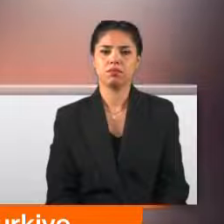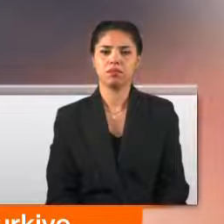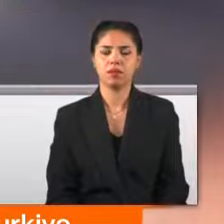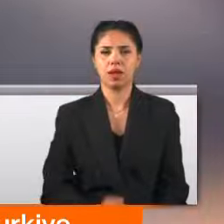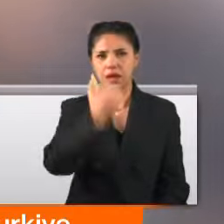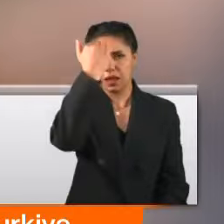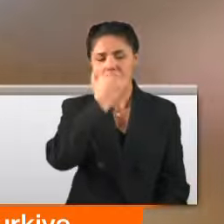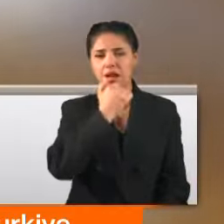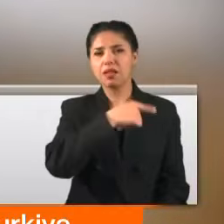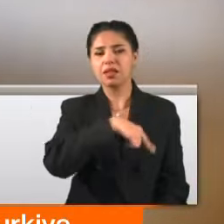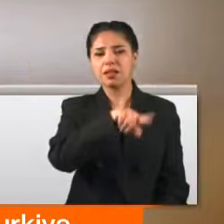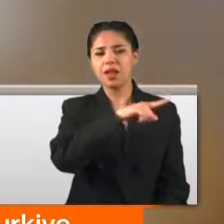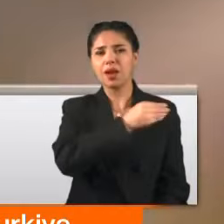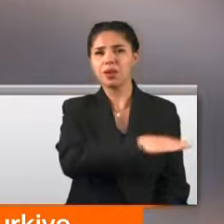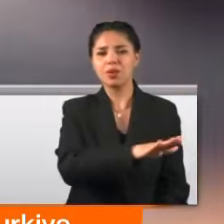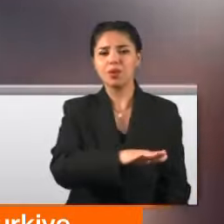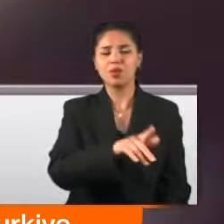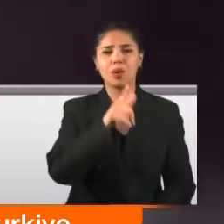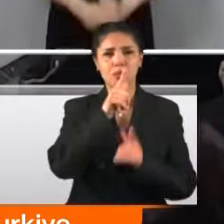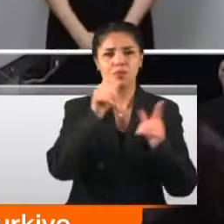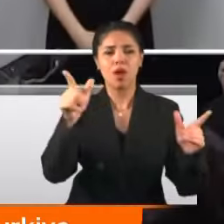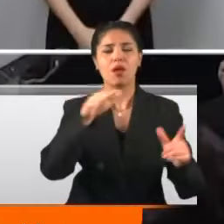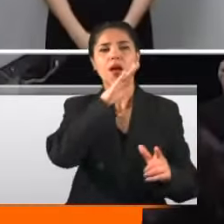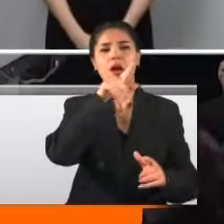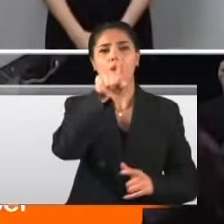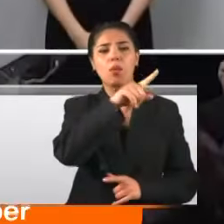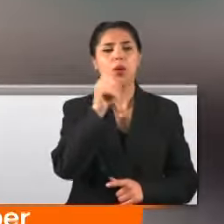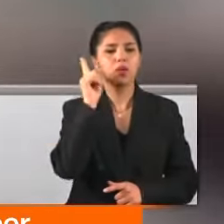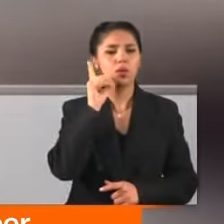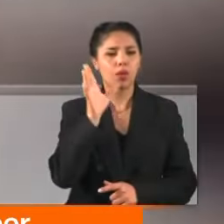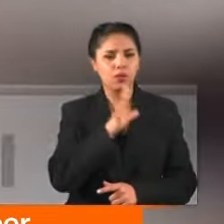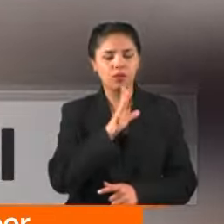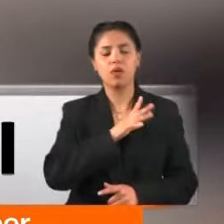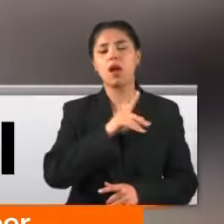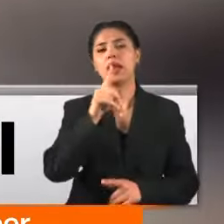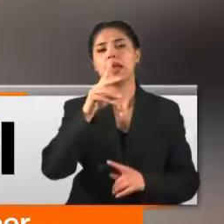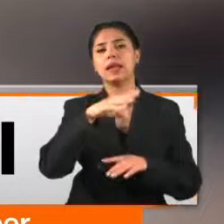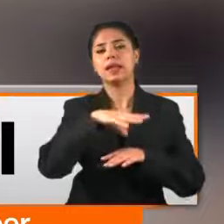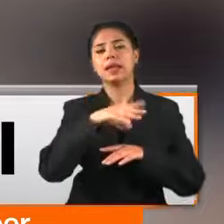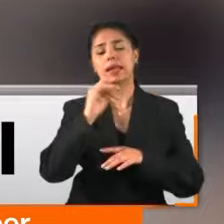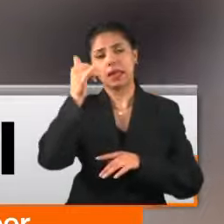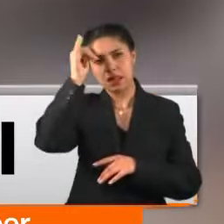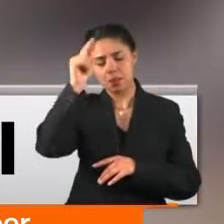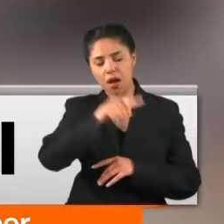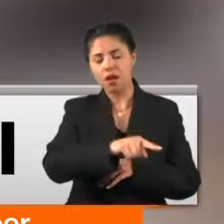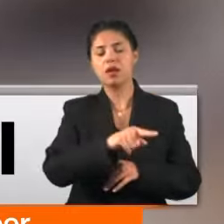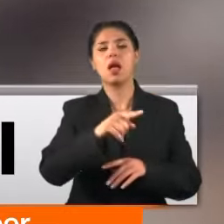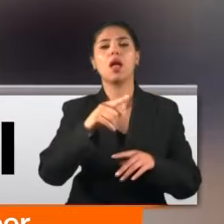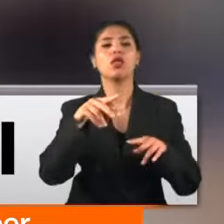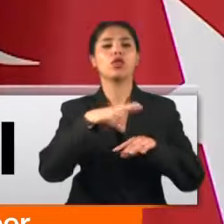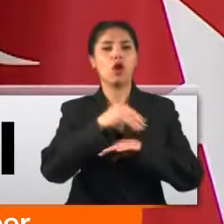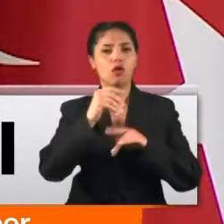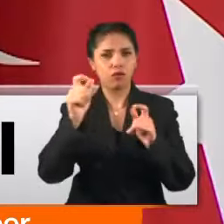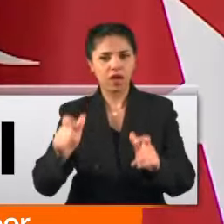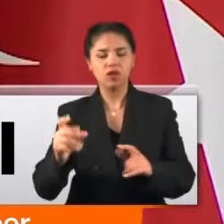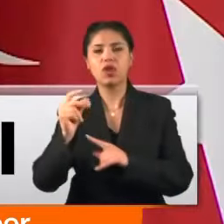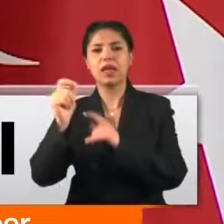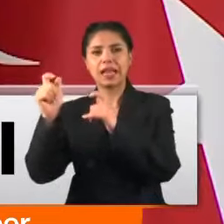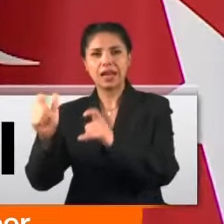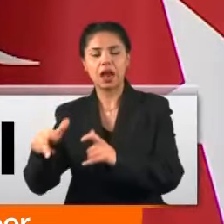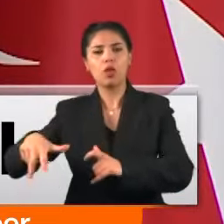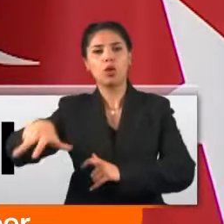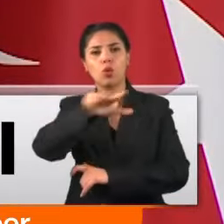Gazze'li yavruların çığlığını duyanlar da oldu Avrupa'da. İspanya, Norveç ve İrlanda Filistin devletini resmen tanıdı. Her tanıyan